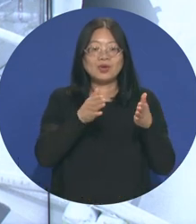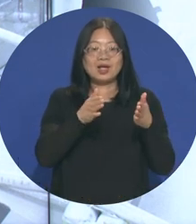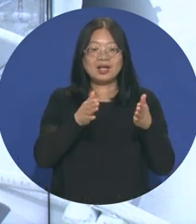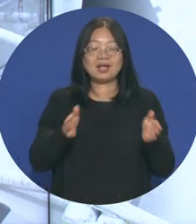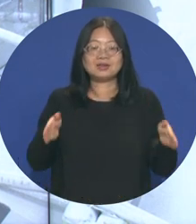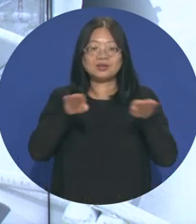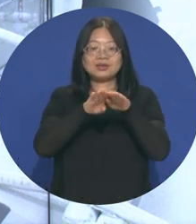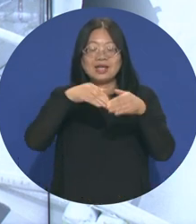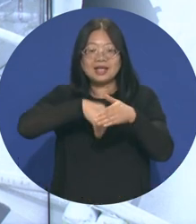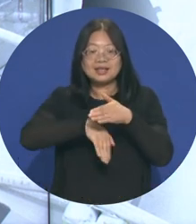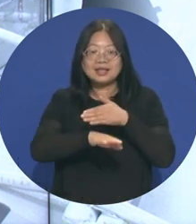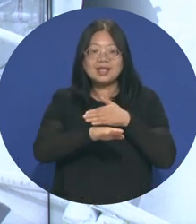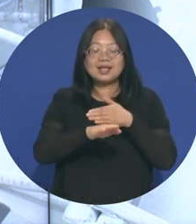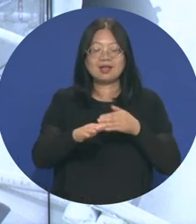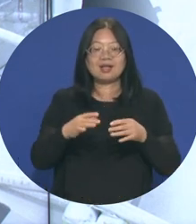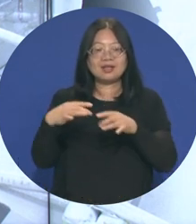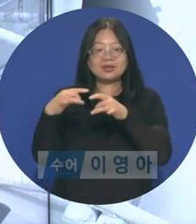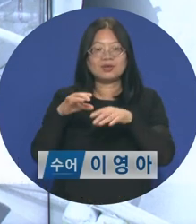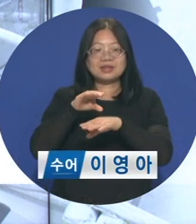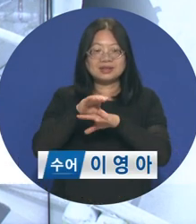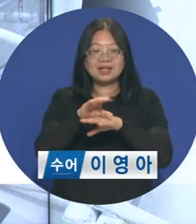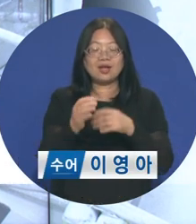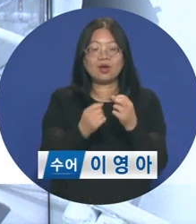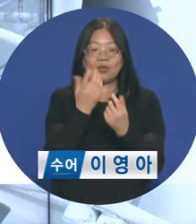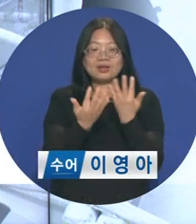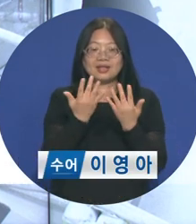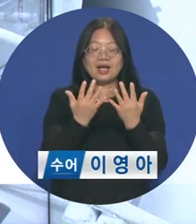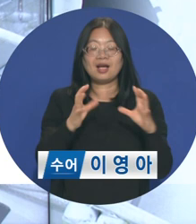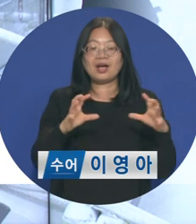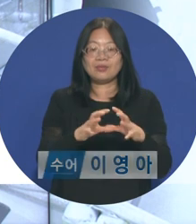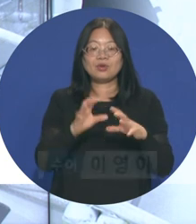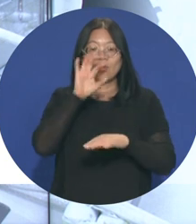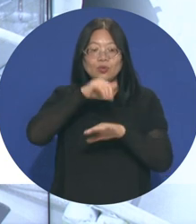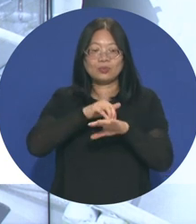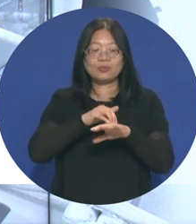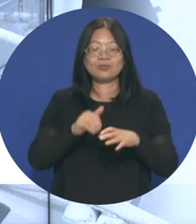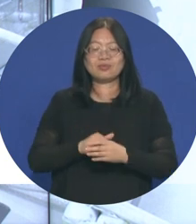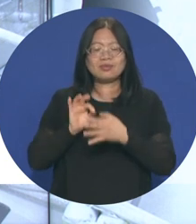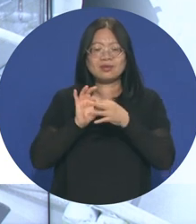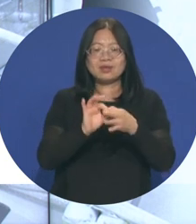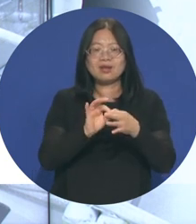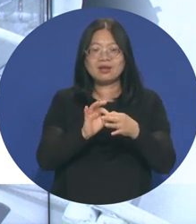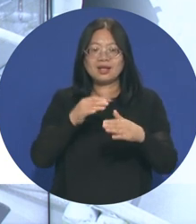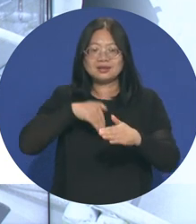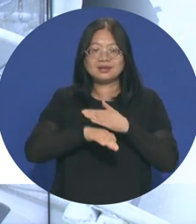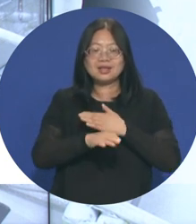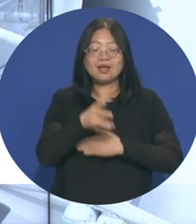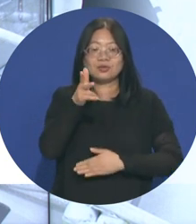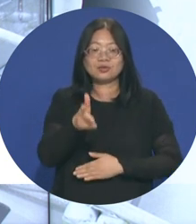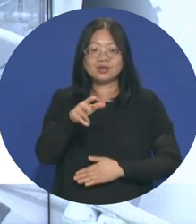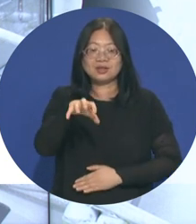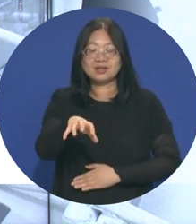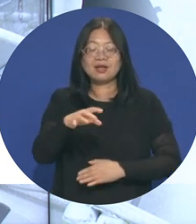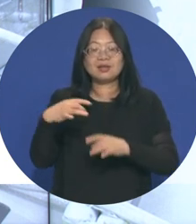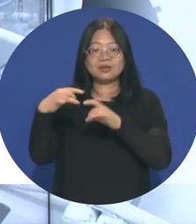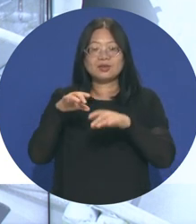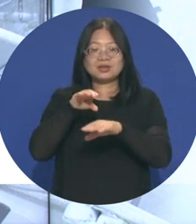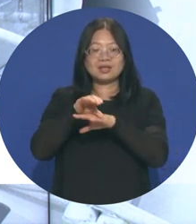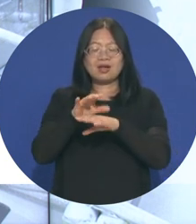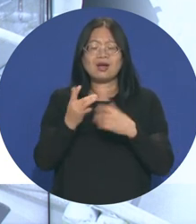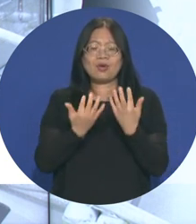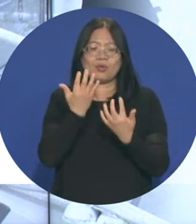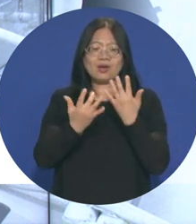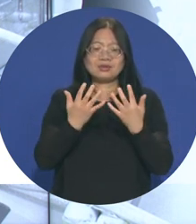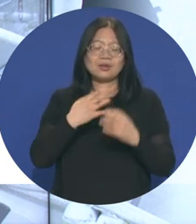경기도가 청사 지하주차장에서 전기차 화재에 대비한 합동훈련을 실시했습니다. 최근 계속되는 지하주차장 전기차